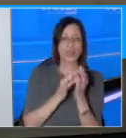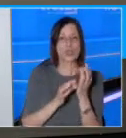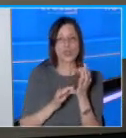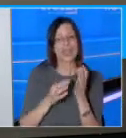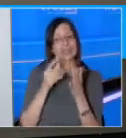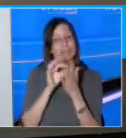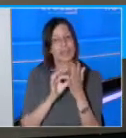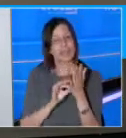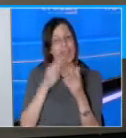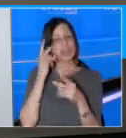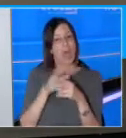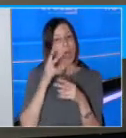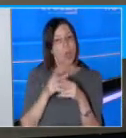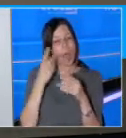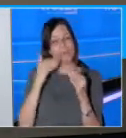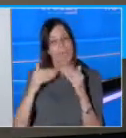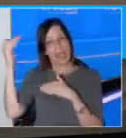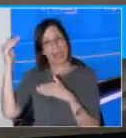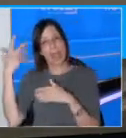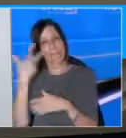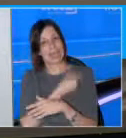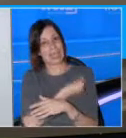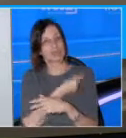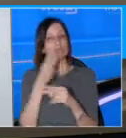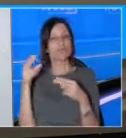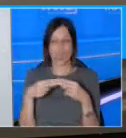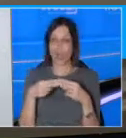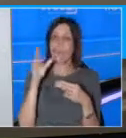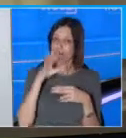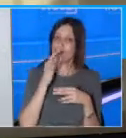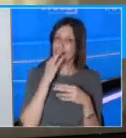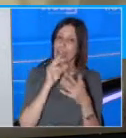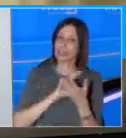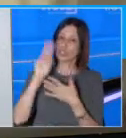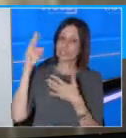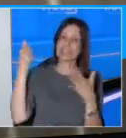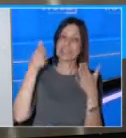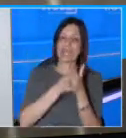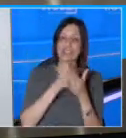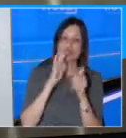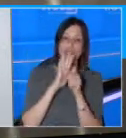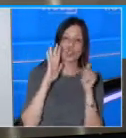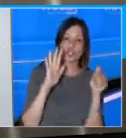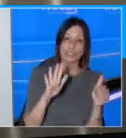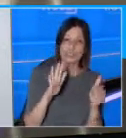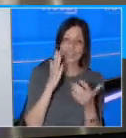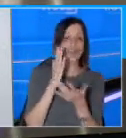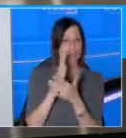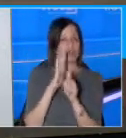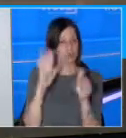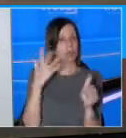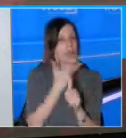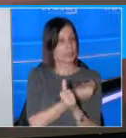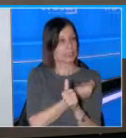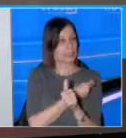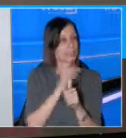התחלואה והעלייה בהתחסנות, ובקרוב גם גילאי 12 עד 16, שכבר 16 מחוסנים, אבל מי